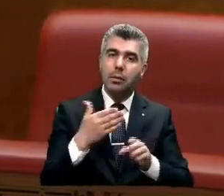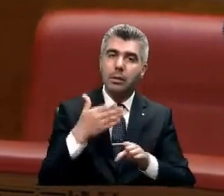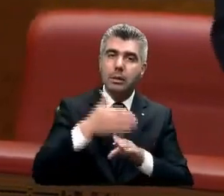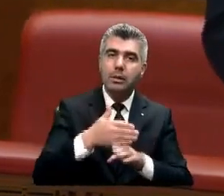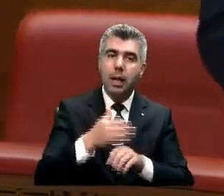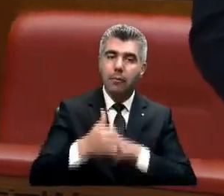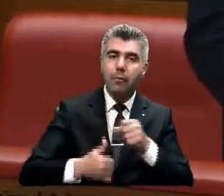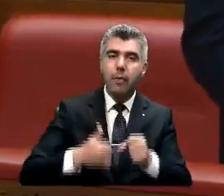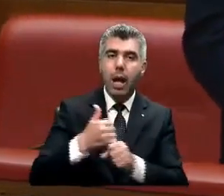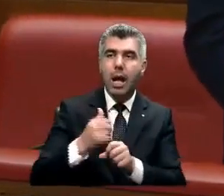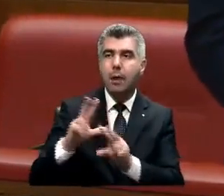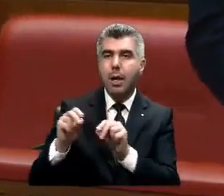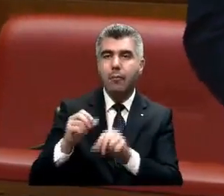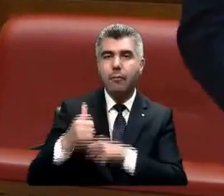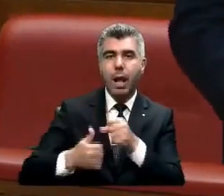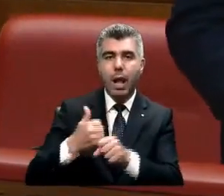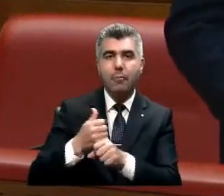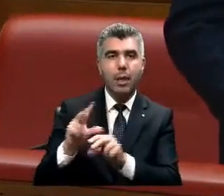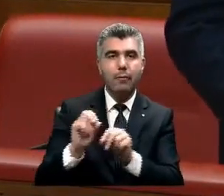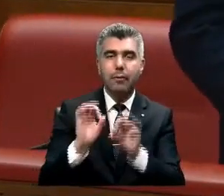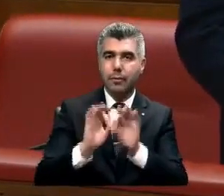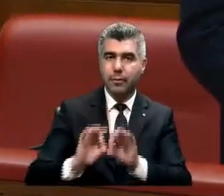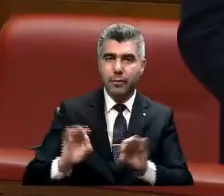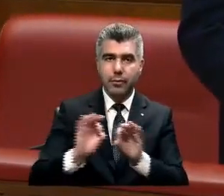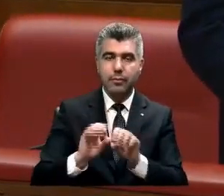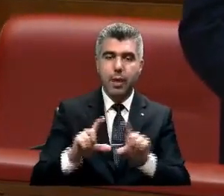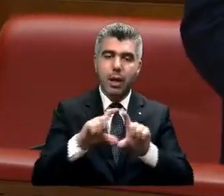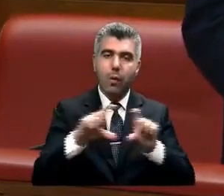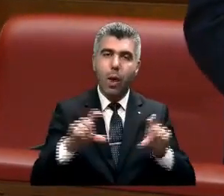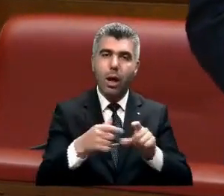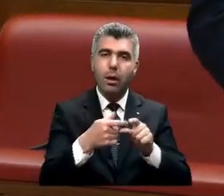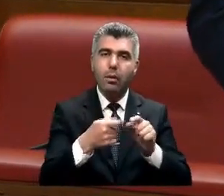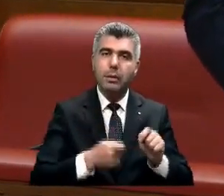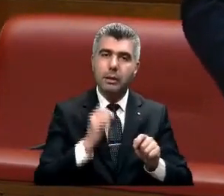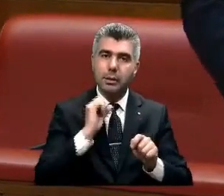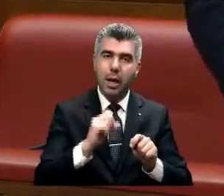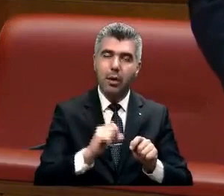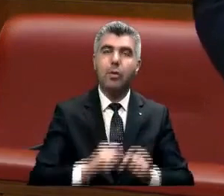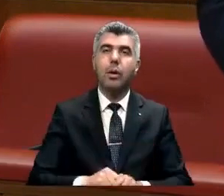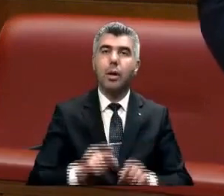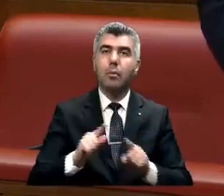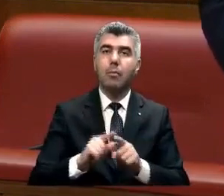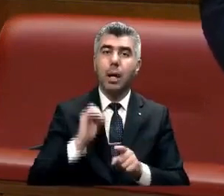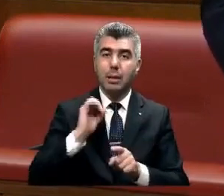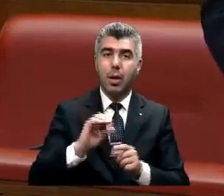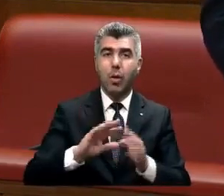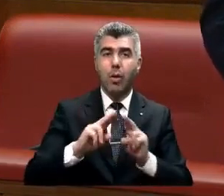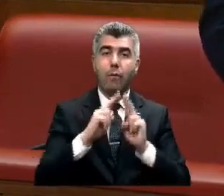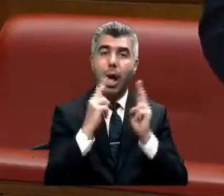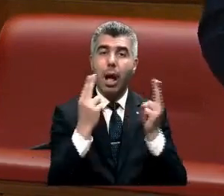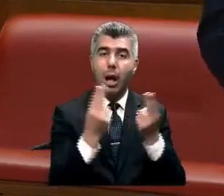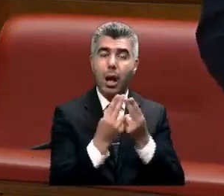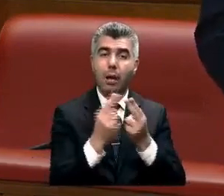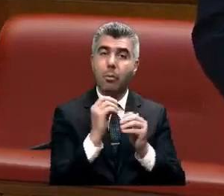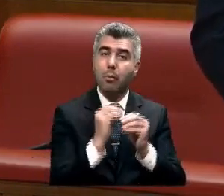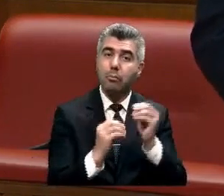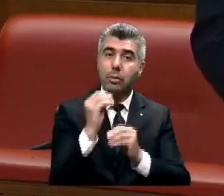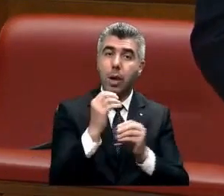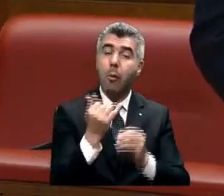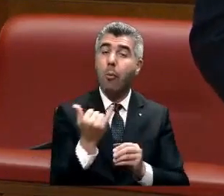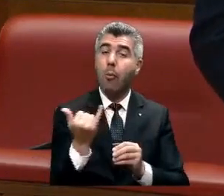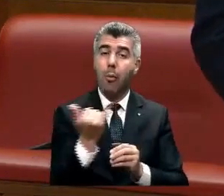السنة مقارنة مع السنة الماضية. أما فيما يخص أسعار التذاكر، وكما هو معلوم فقد عرفت أسعار النقل على المستوى العالمي ارتفاع